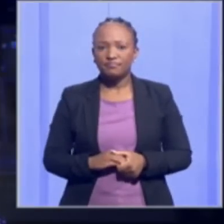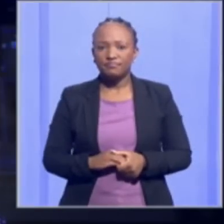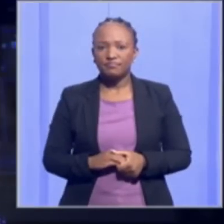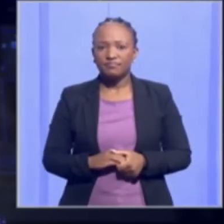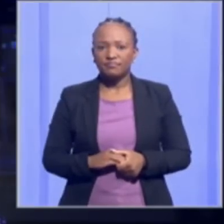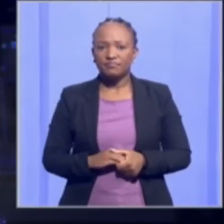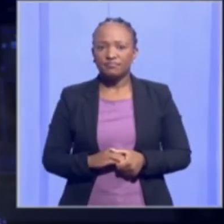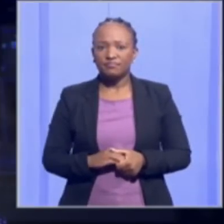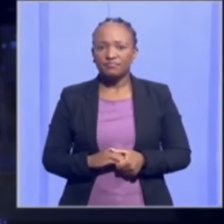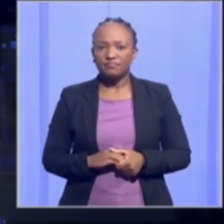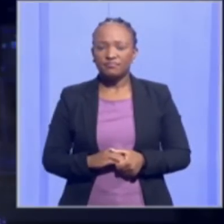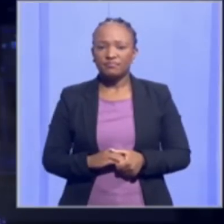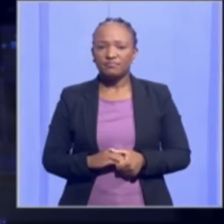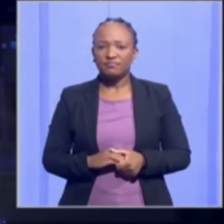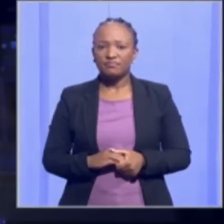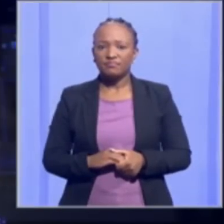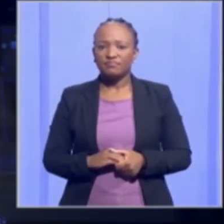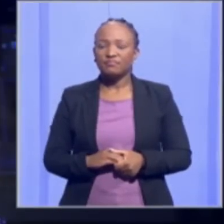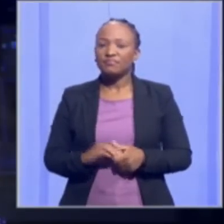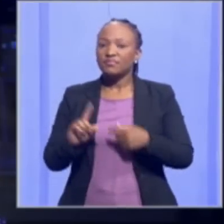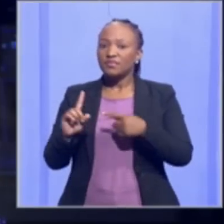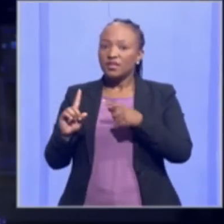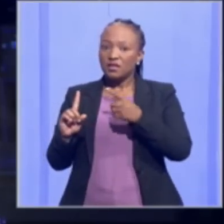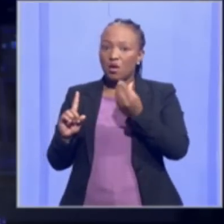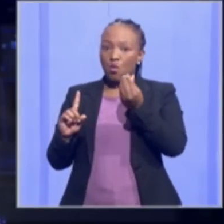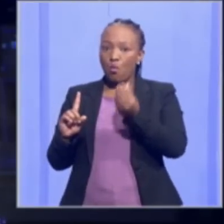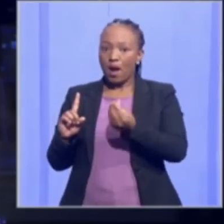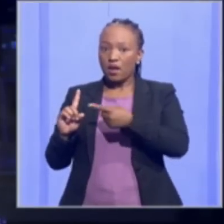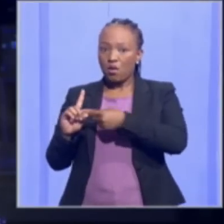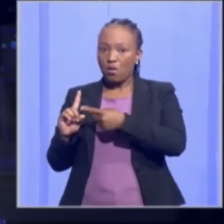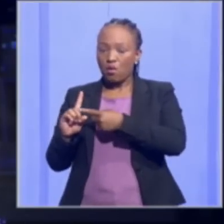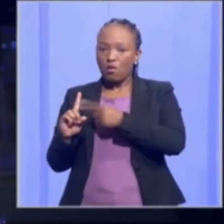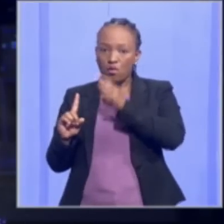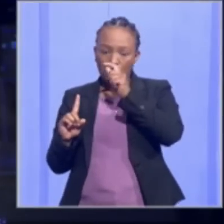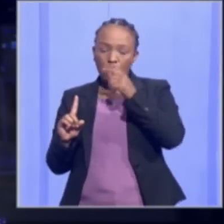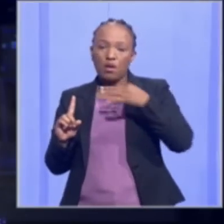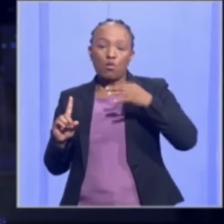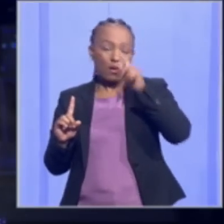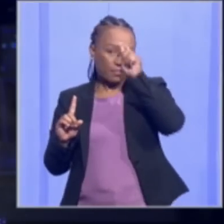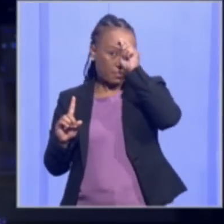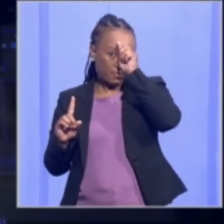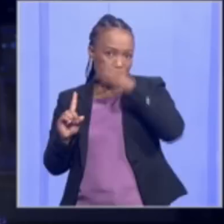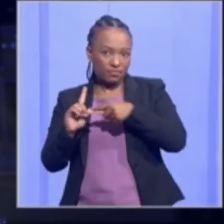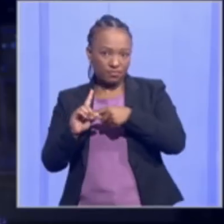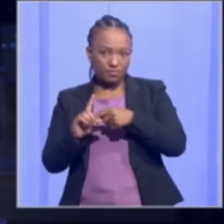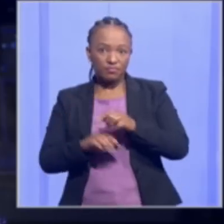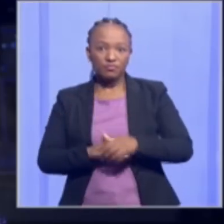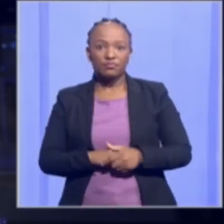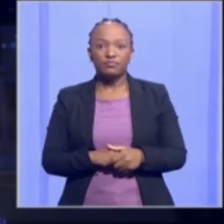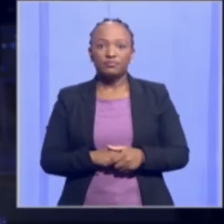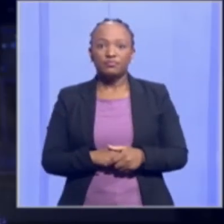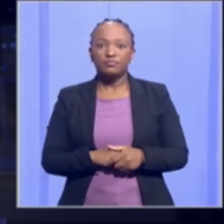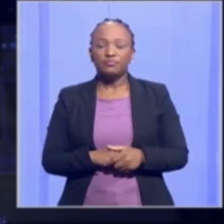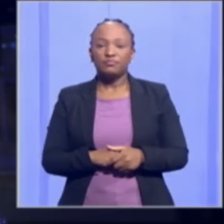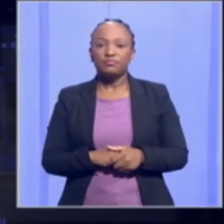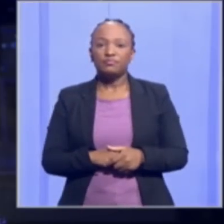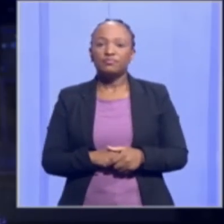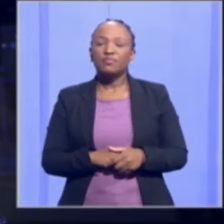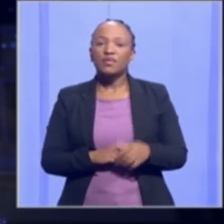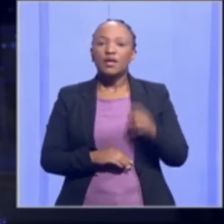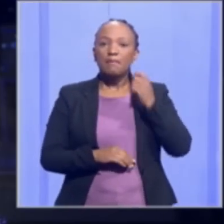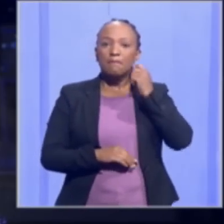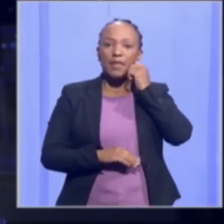Mui ho hlalosa ha ngwana ele wa moshanyana ha re hatela pele. Monna ya qoswang ka ho bolaya